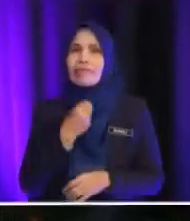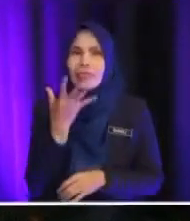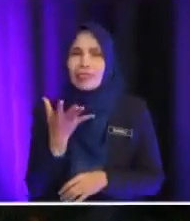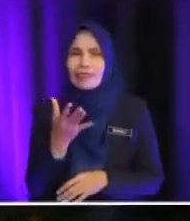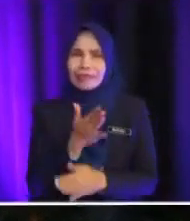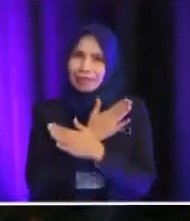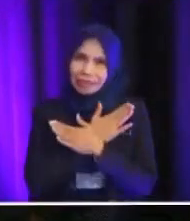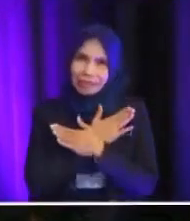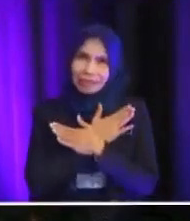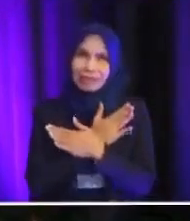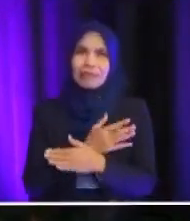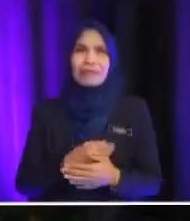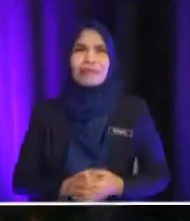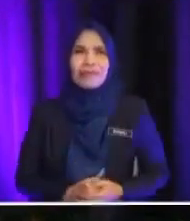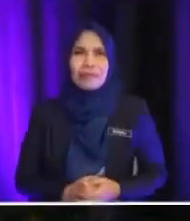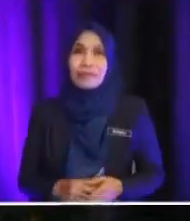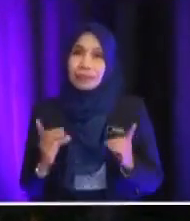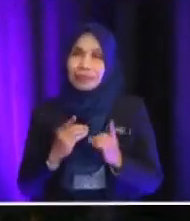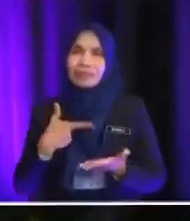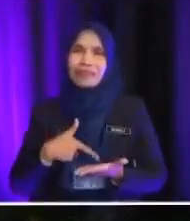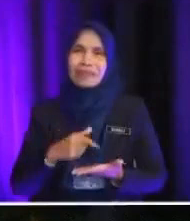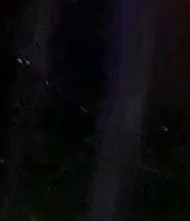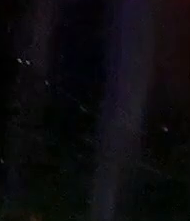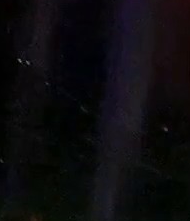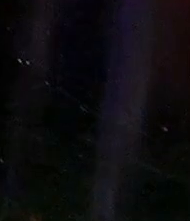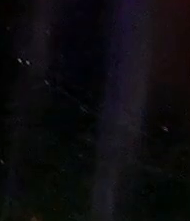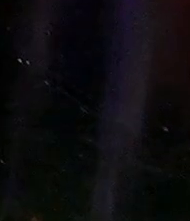berehat dahulu sebentar. Jangan ke mana-mana, kembali lagi selepas ini.